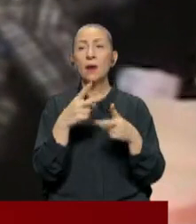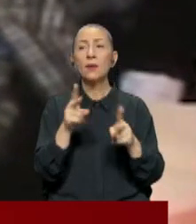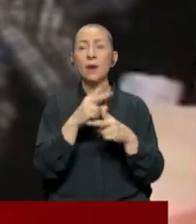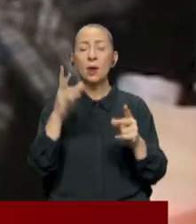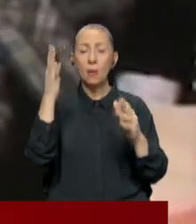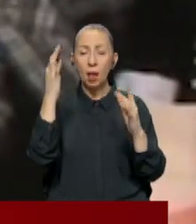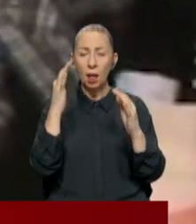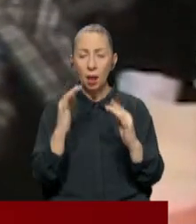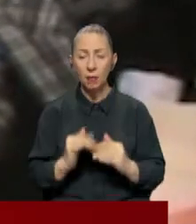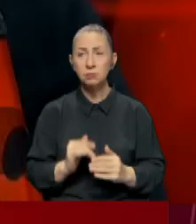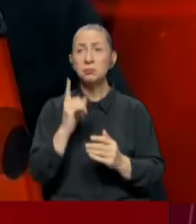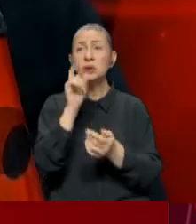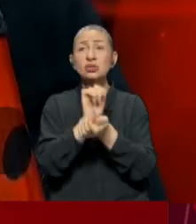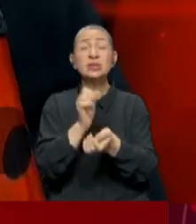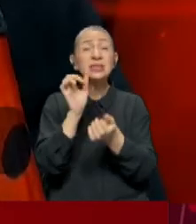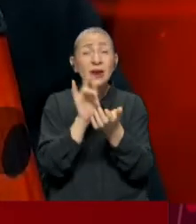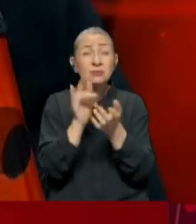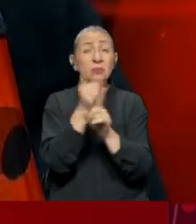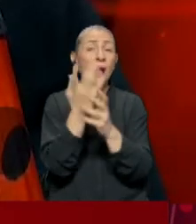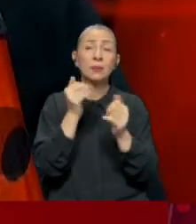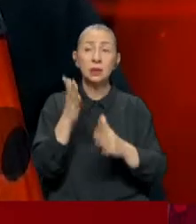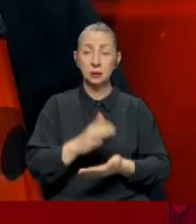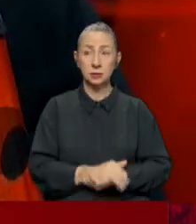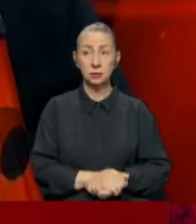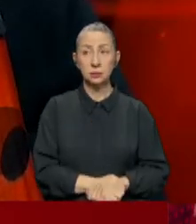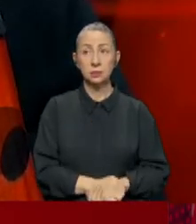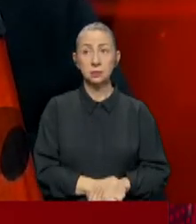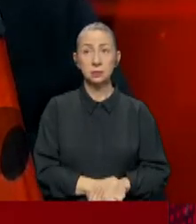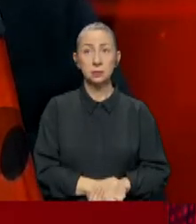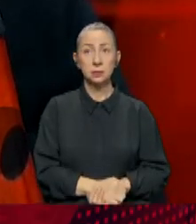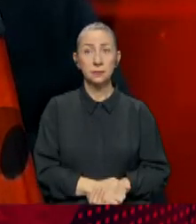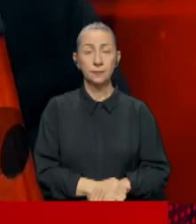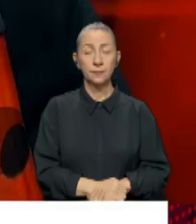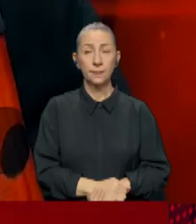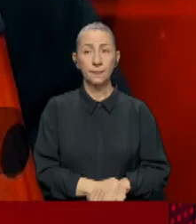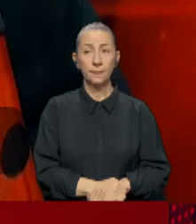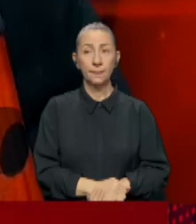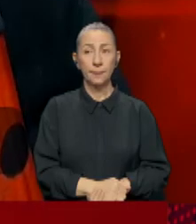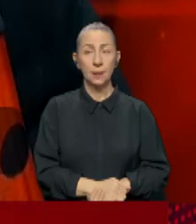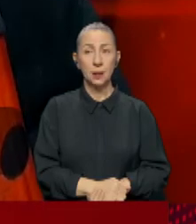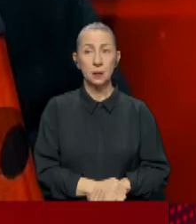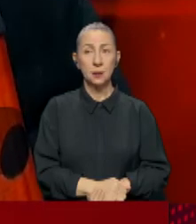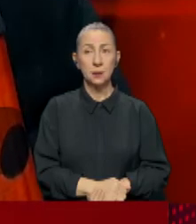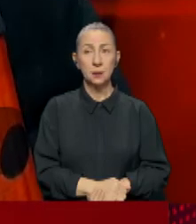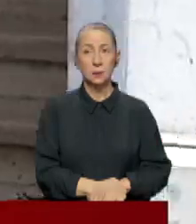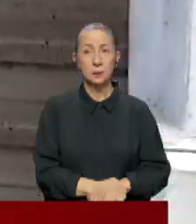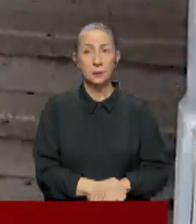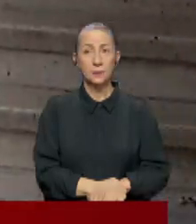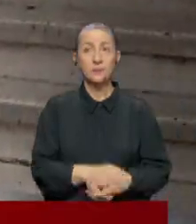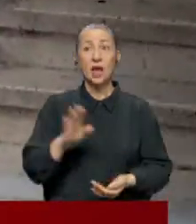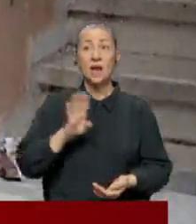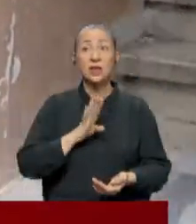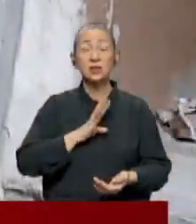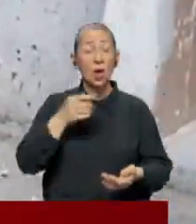Tek bir gün ceza almadılar. Bu ülkede Aykutlar ölmesin, Anneler ağlamasın.